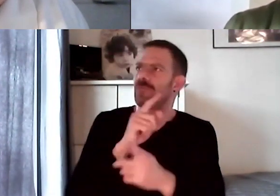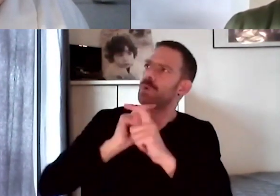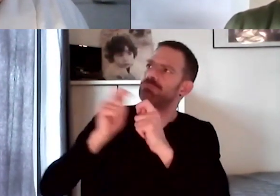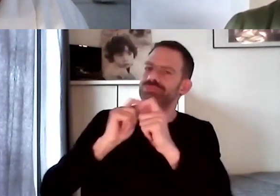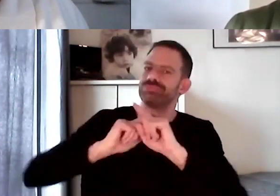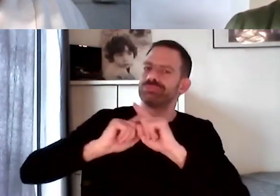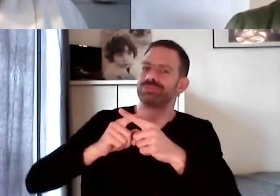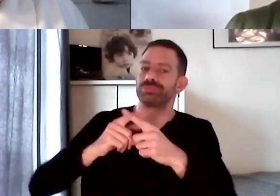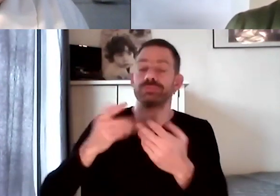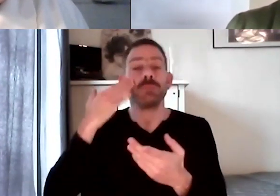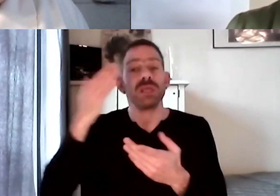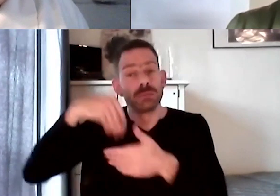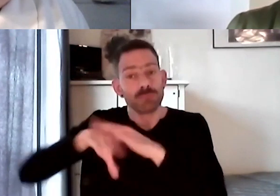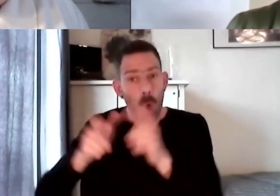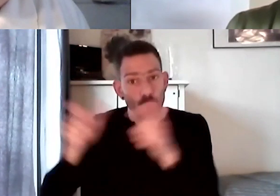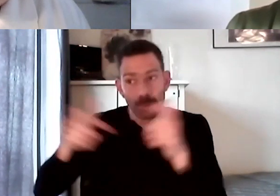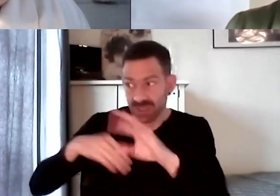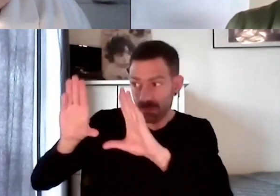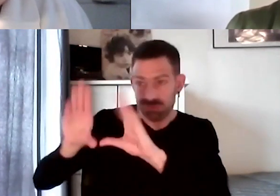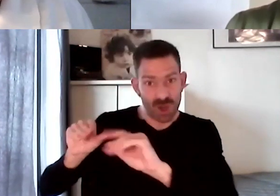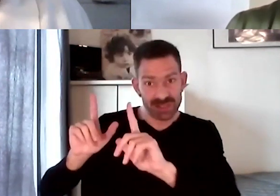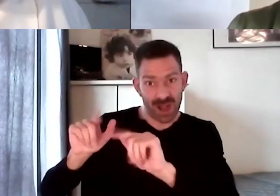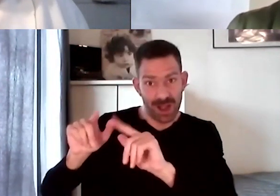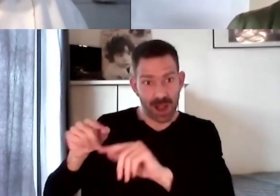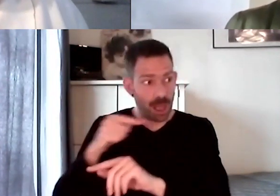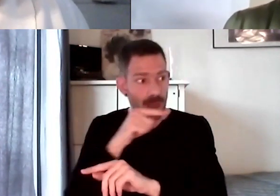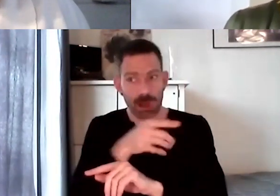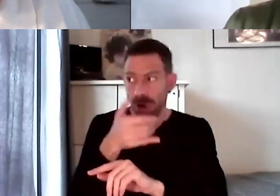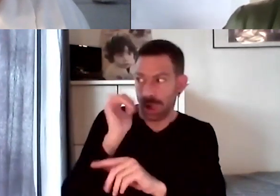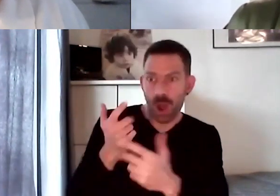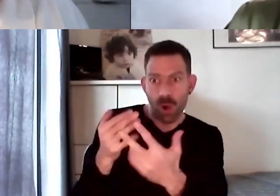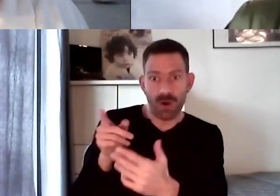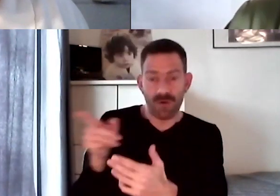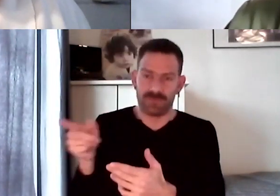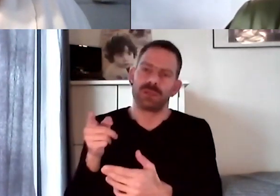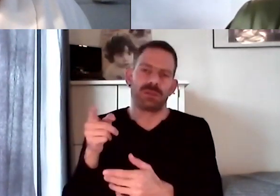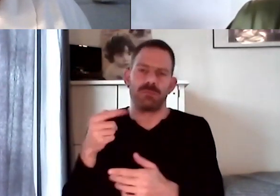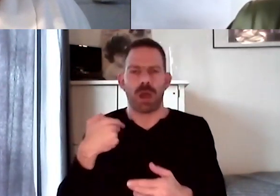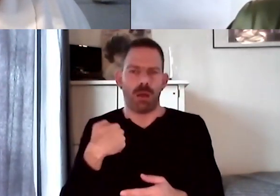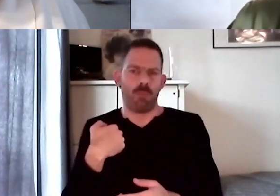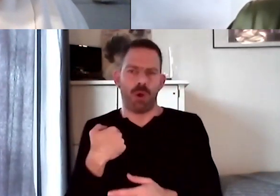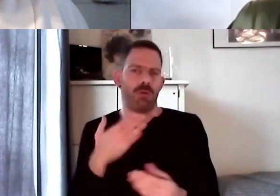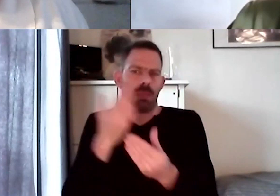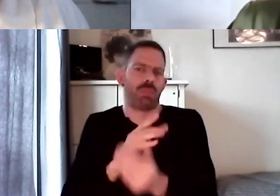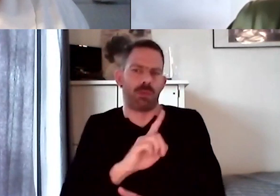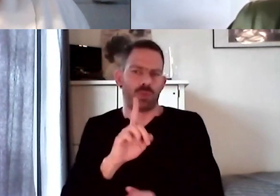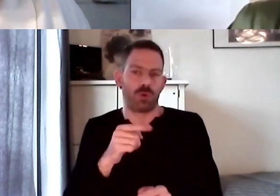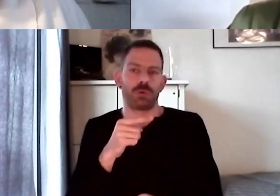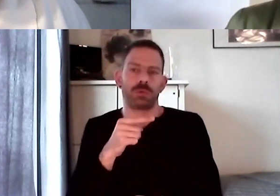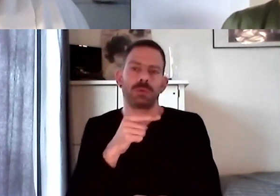l'entreprise a le poste et qu'elle est intéressée pour que la personne aille sur ce poste. Ce n'est pas nous, consultants, qui pouvons dire ça. C'est